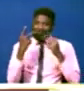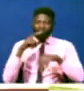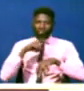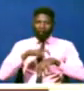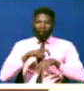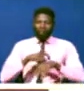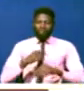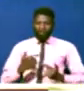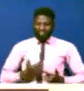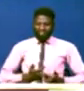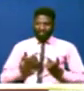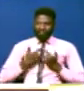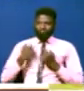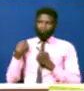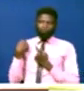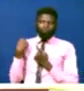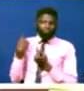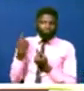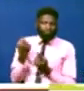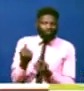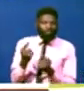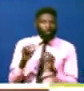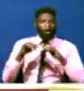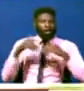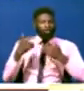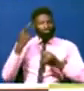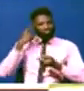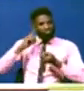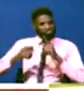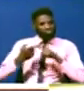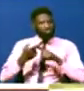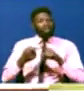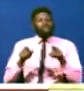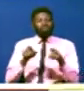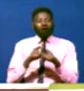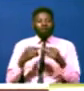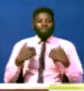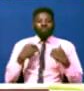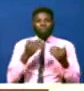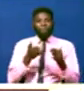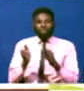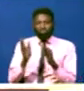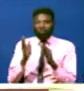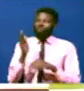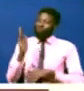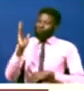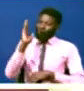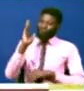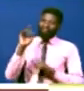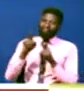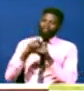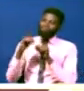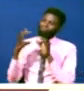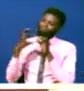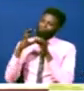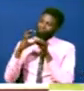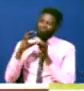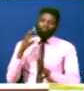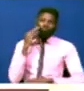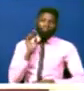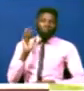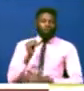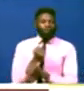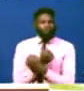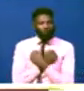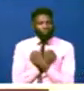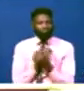and getting another chance to experience God in a different way, to experience Jesus' love and to